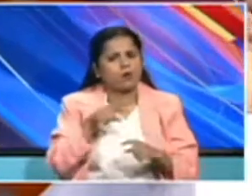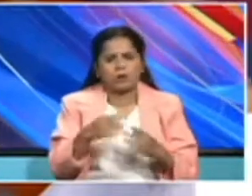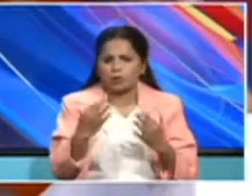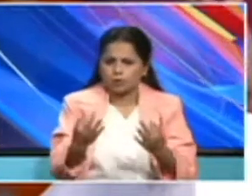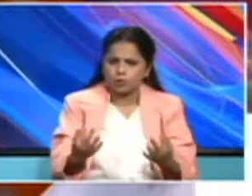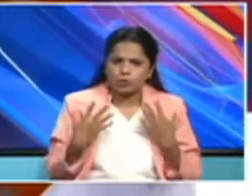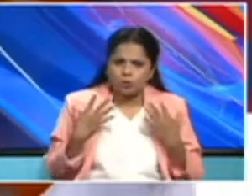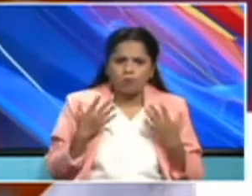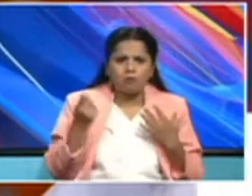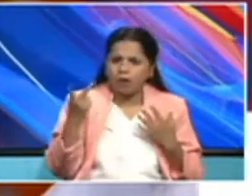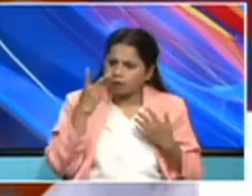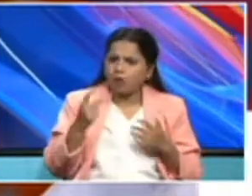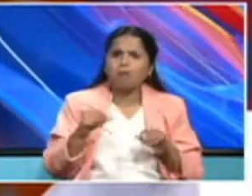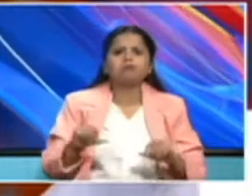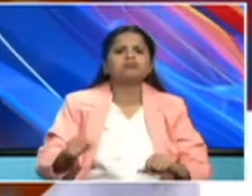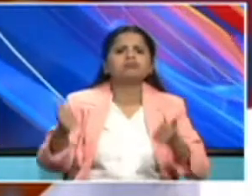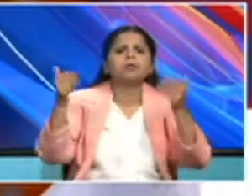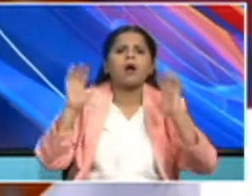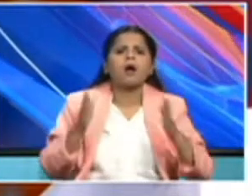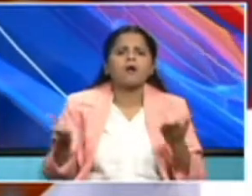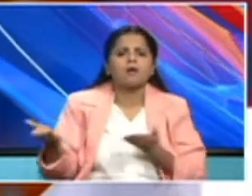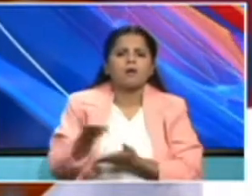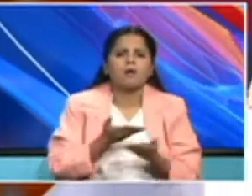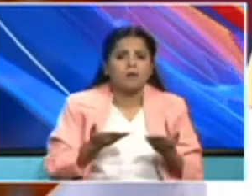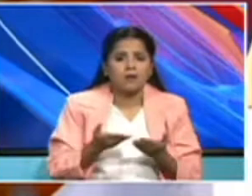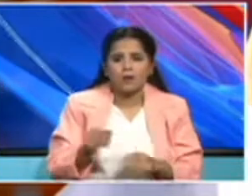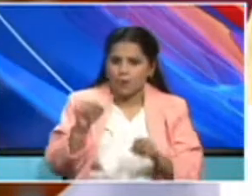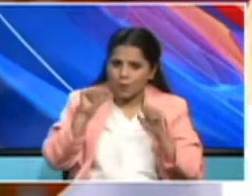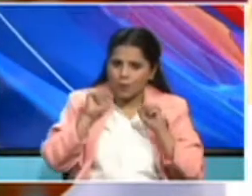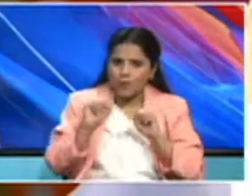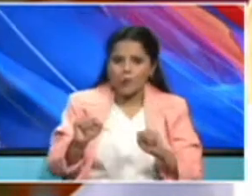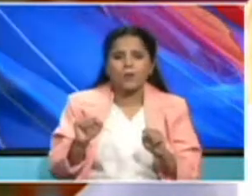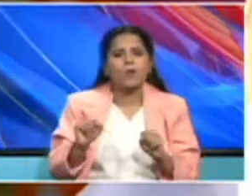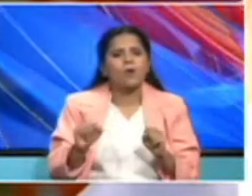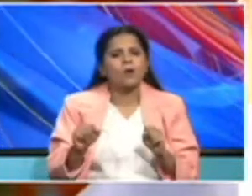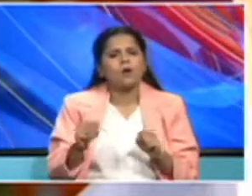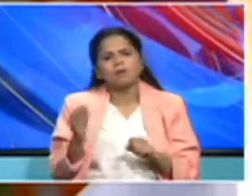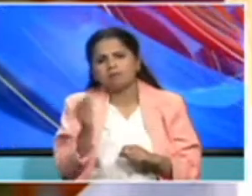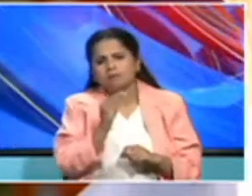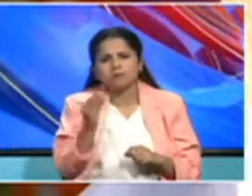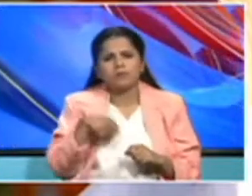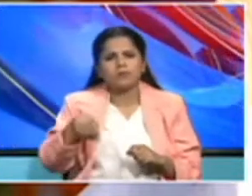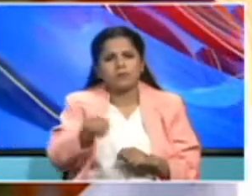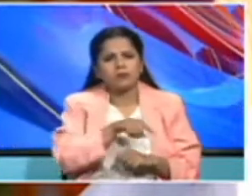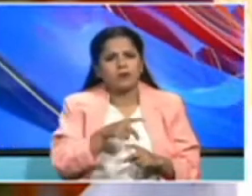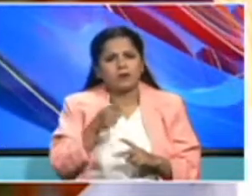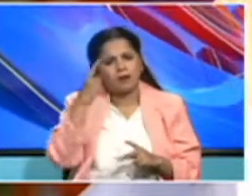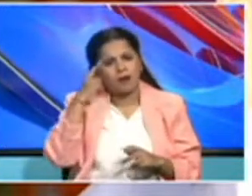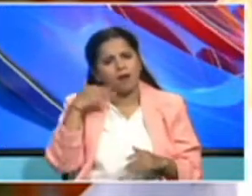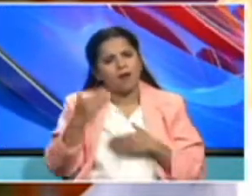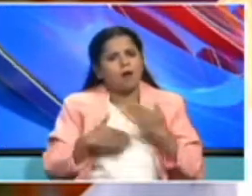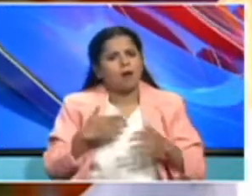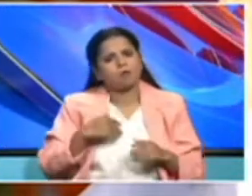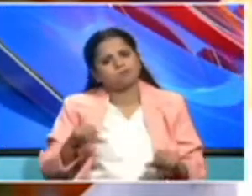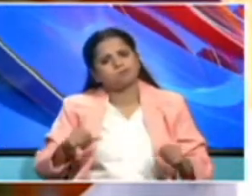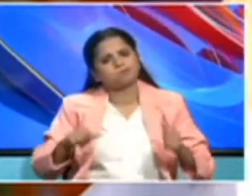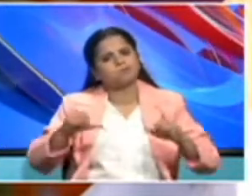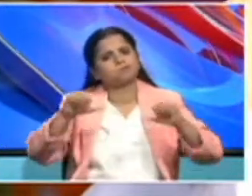नए रिकॉर्ड बना रहे हैं और अपने ही रिकॉर्ड ब्रेक भी करते चले जा रहे